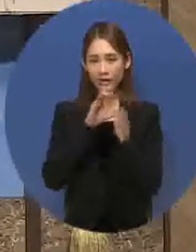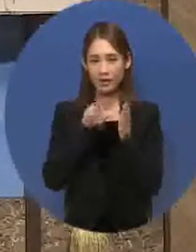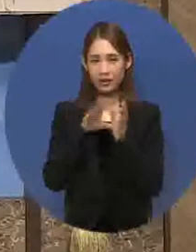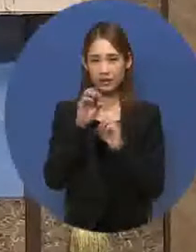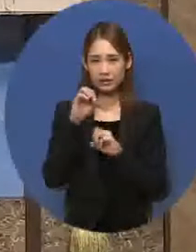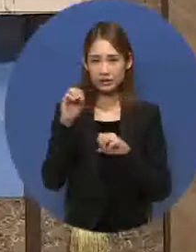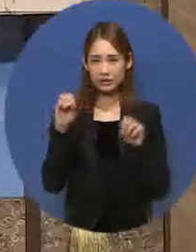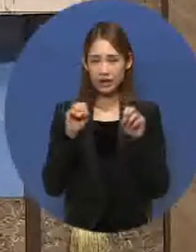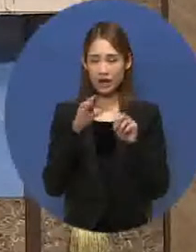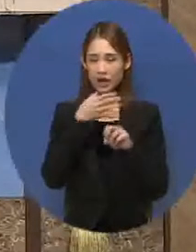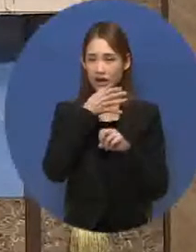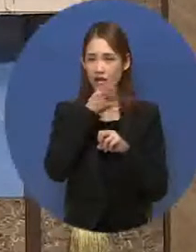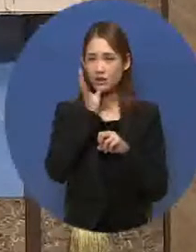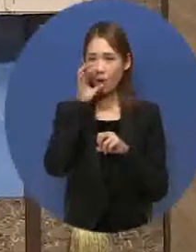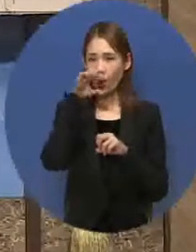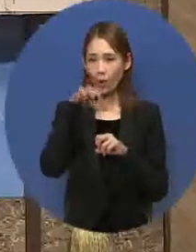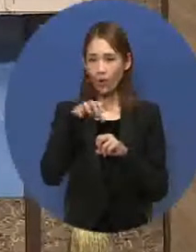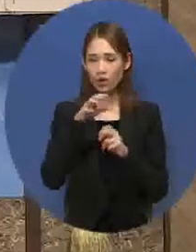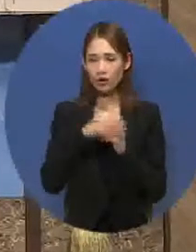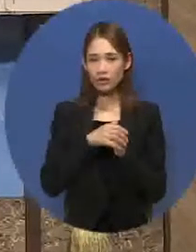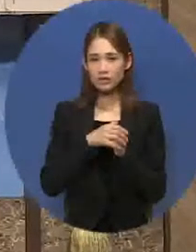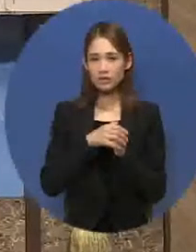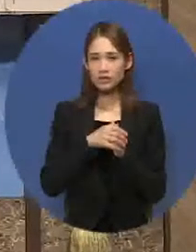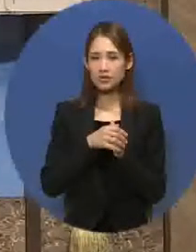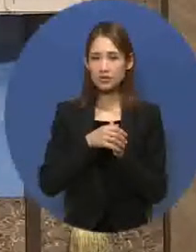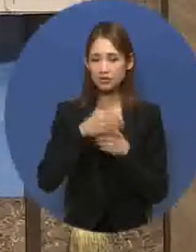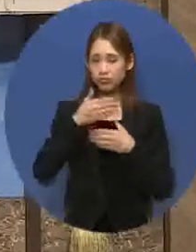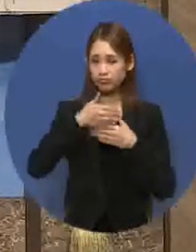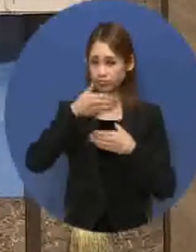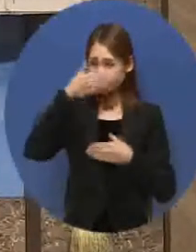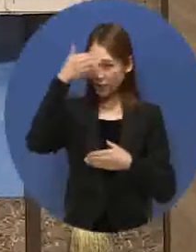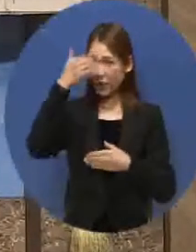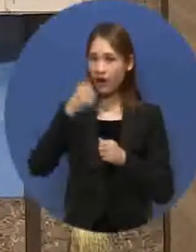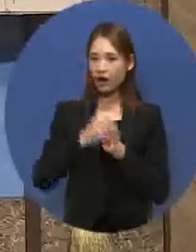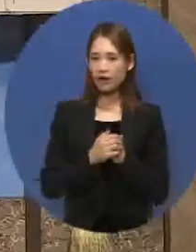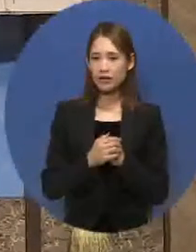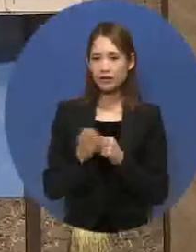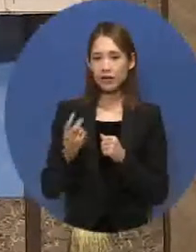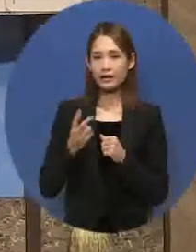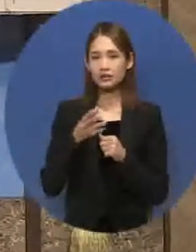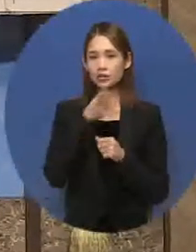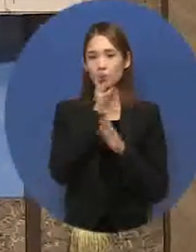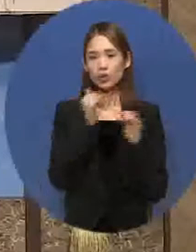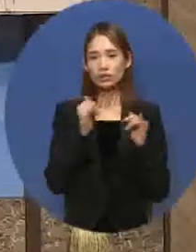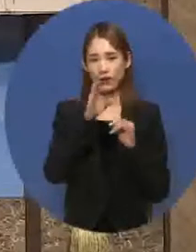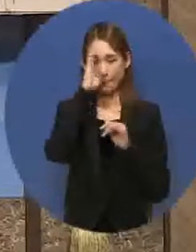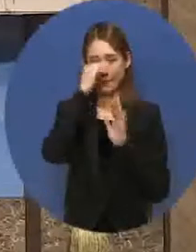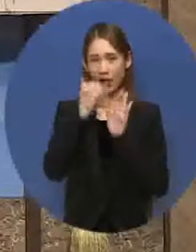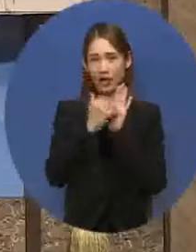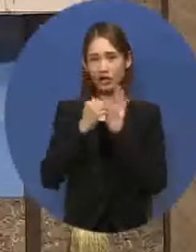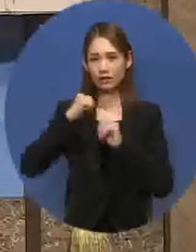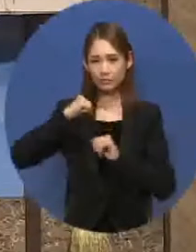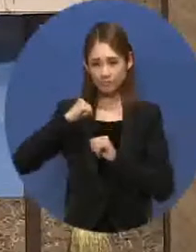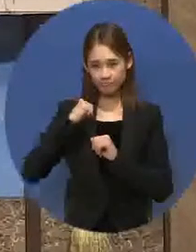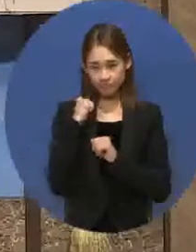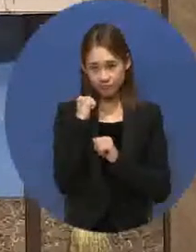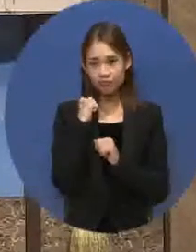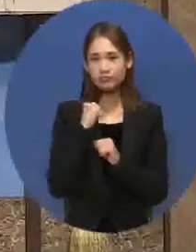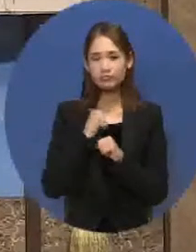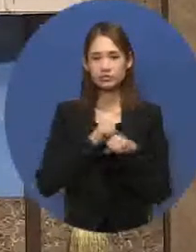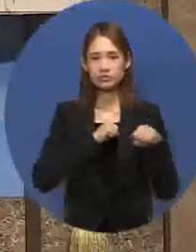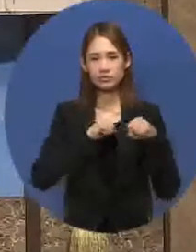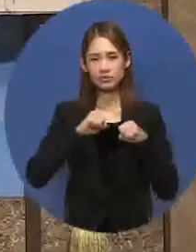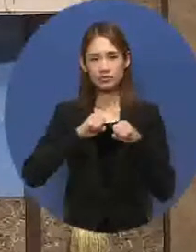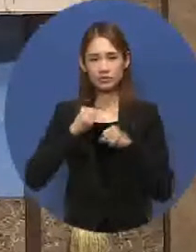제가 차라리 경로당을 문을 열어서 노인들이 안전수칙을 지키면서 네.